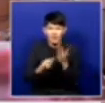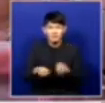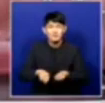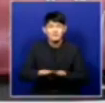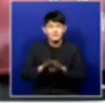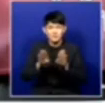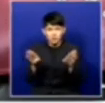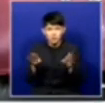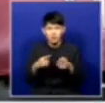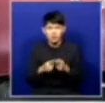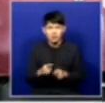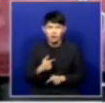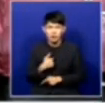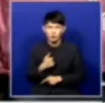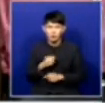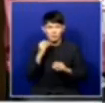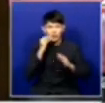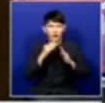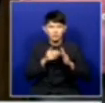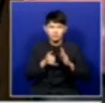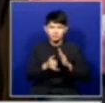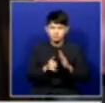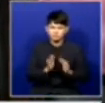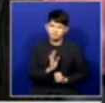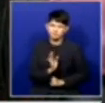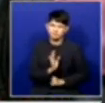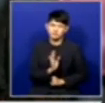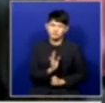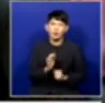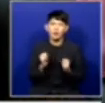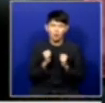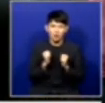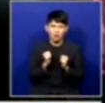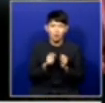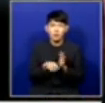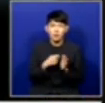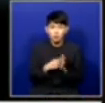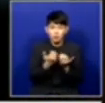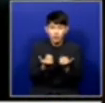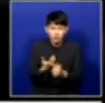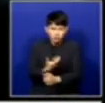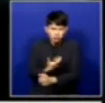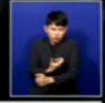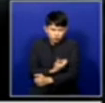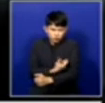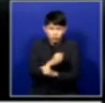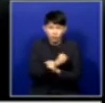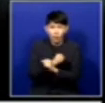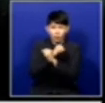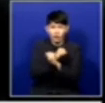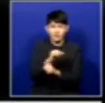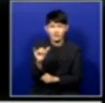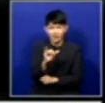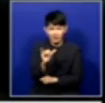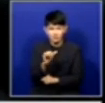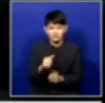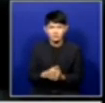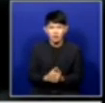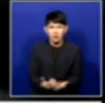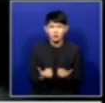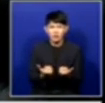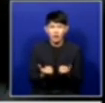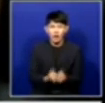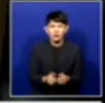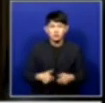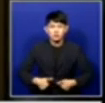นไม่กล้าที่จะออกจากบ้านครับตราบใดที่ยังไม่มีวัคซีนในการป้องกันโรคจากนี้ไปวิถีชีวิตของ